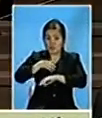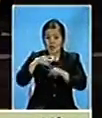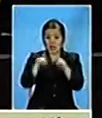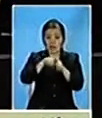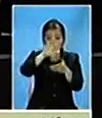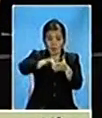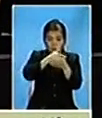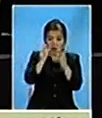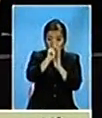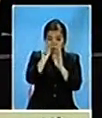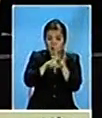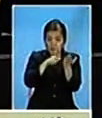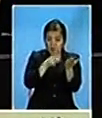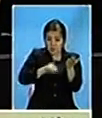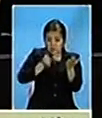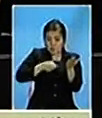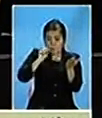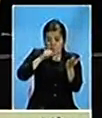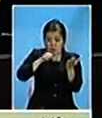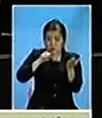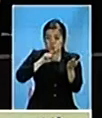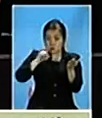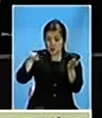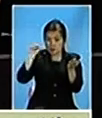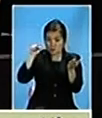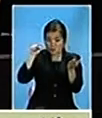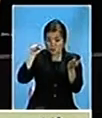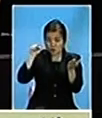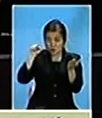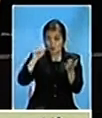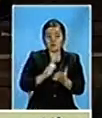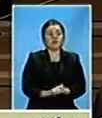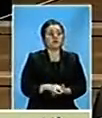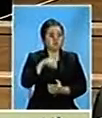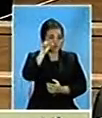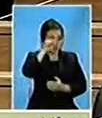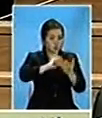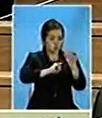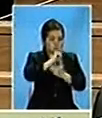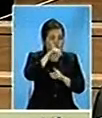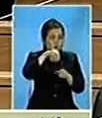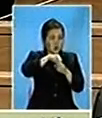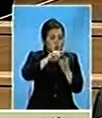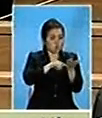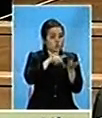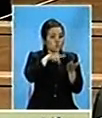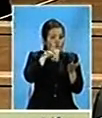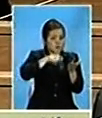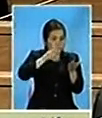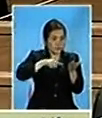เชิญท่านธุรศักดิ์ให้คงร่างเดิมใช่ไหมครับ ครับให้คงร่างเดิมครับ ครับครับขอบคุณนะท่านวิ